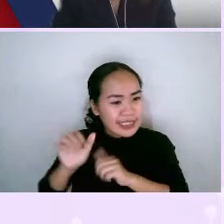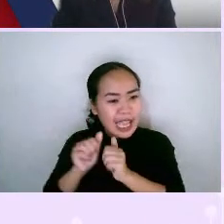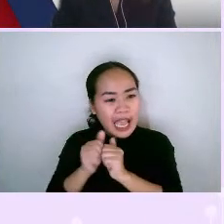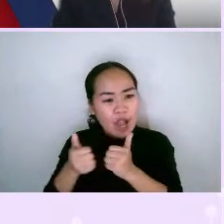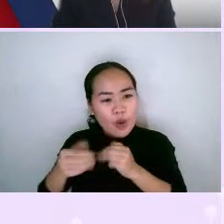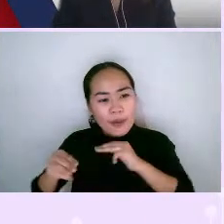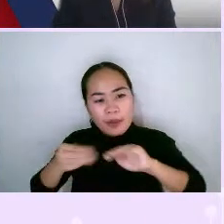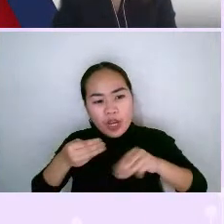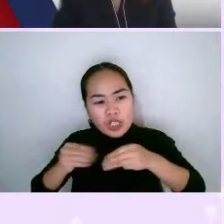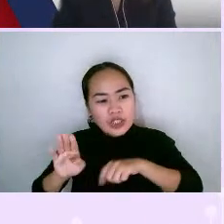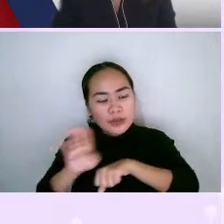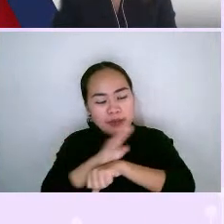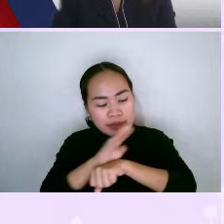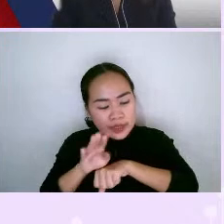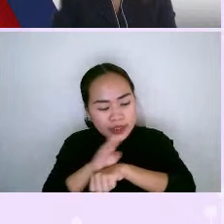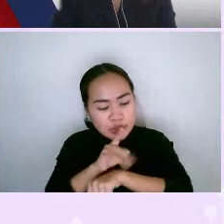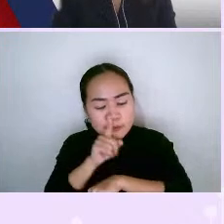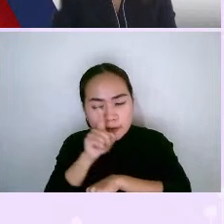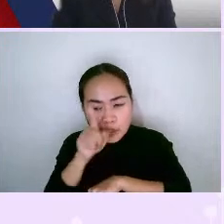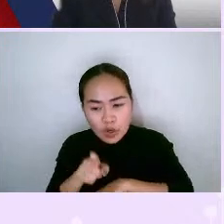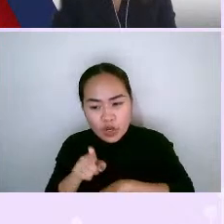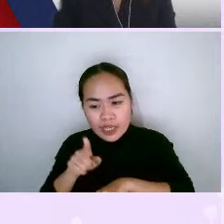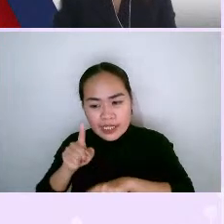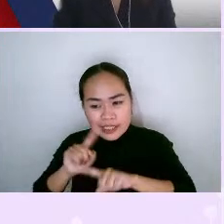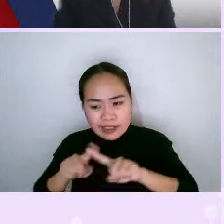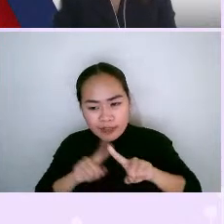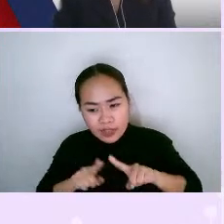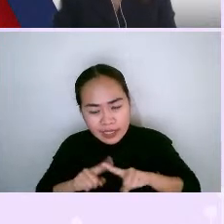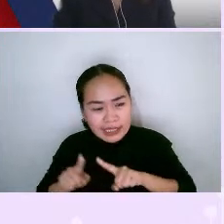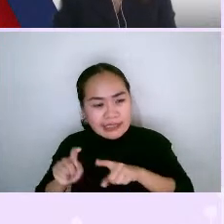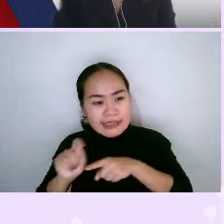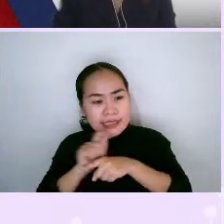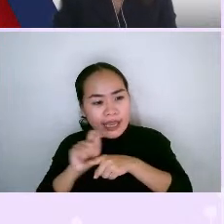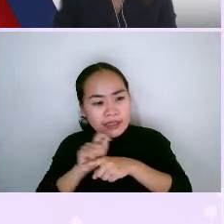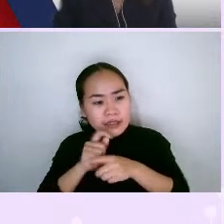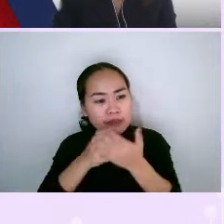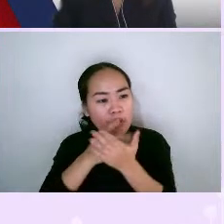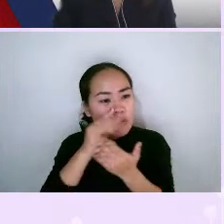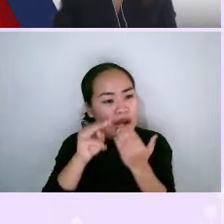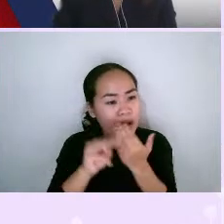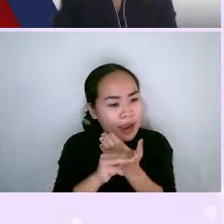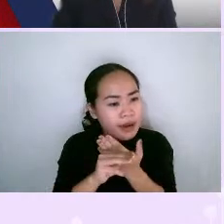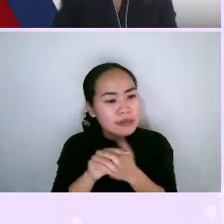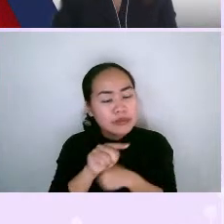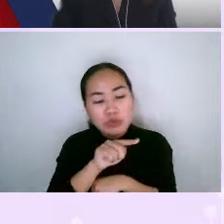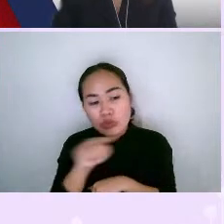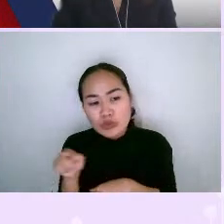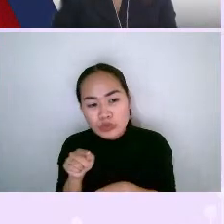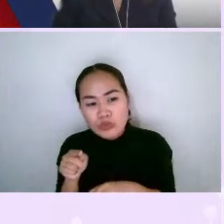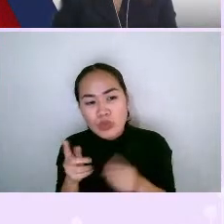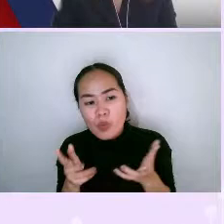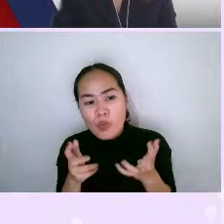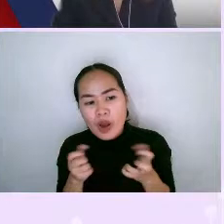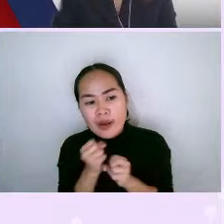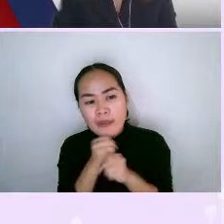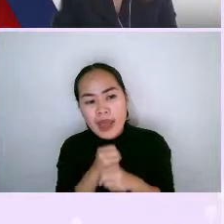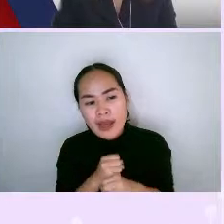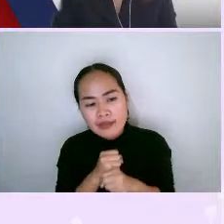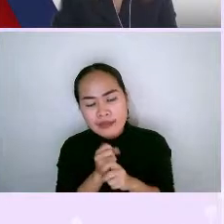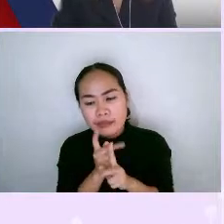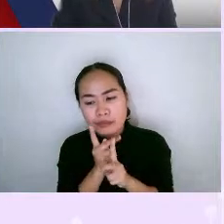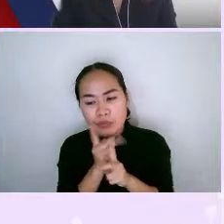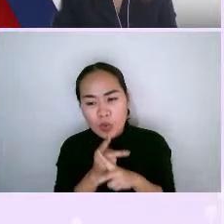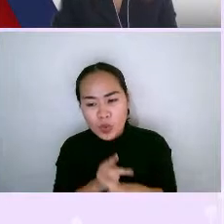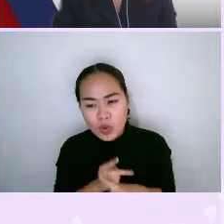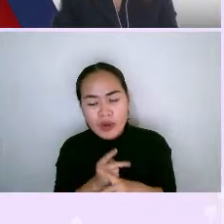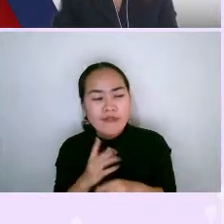business. Meron po kaming iba't ibang mga training programs. Kung kayo ay gumagawa ng mga iba't ibang produkto, tuturuan po